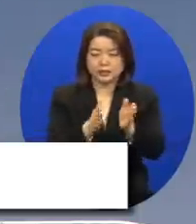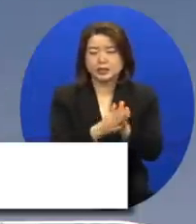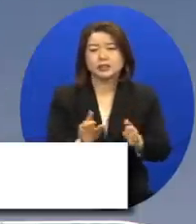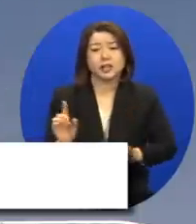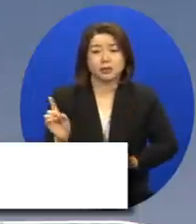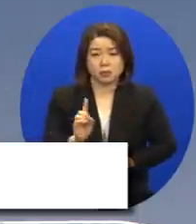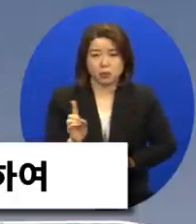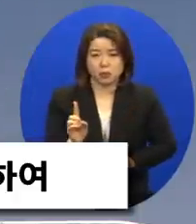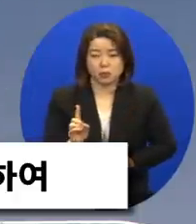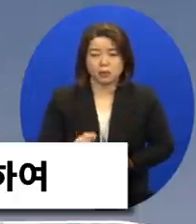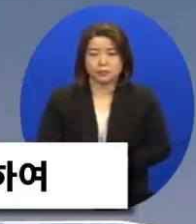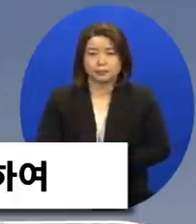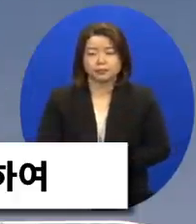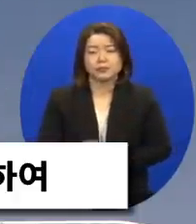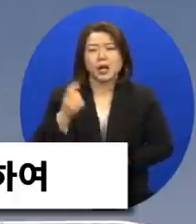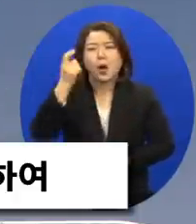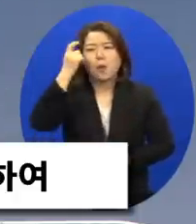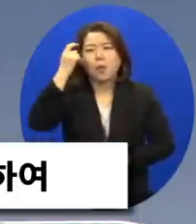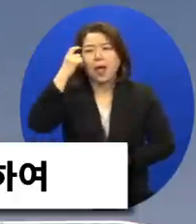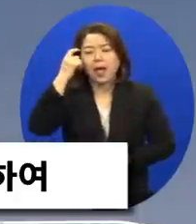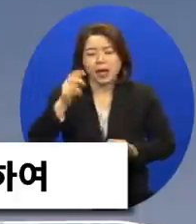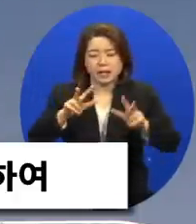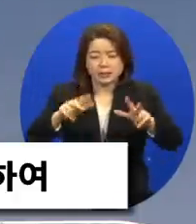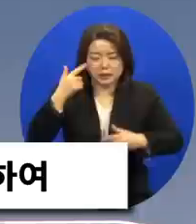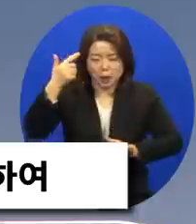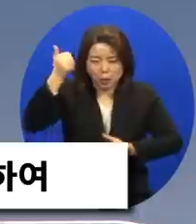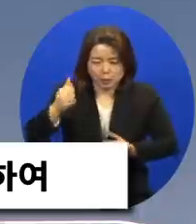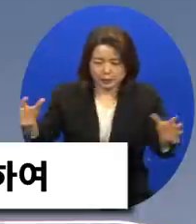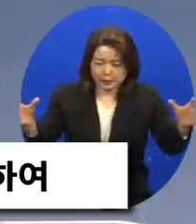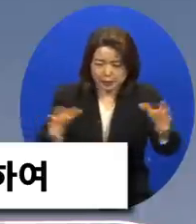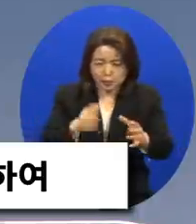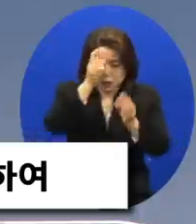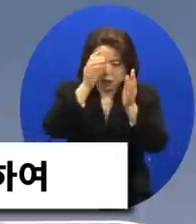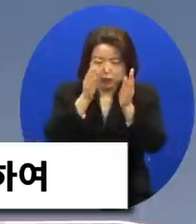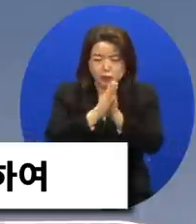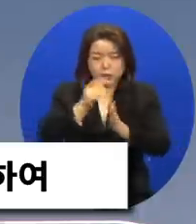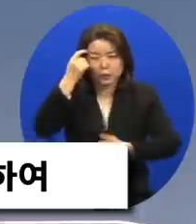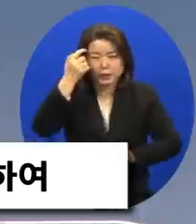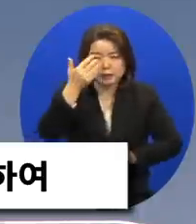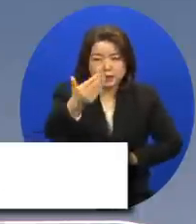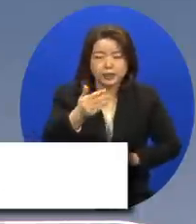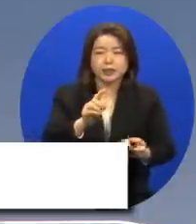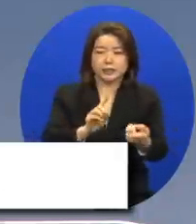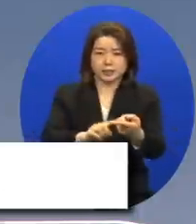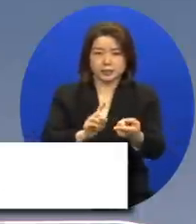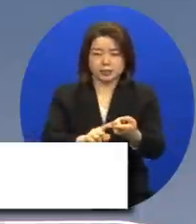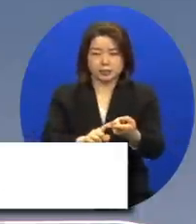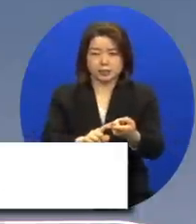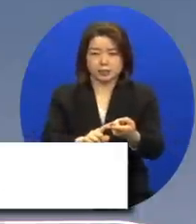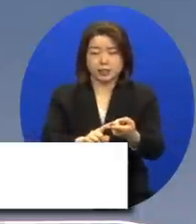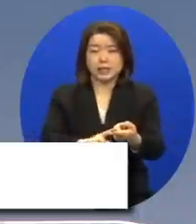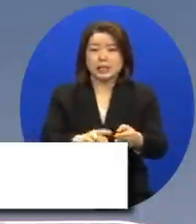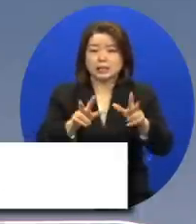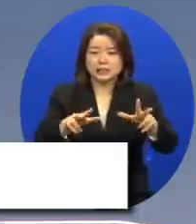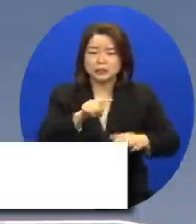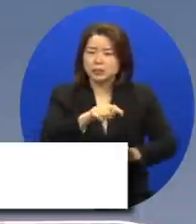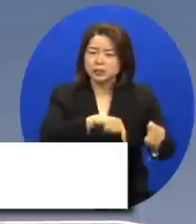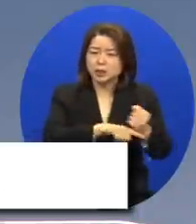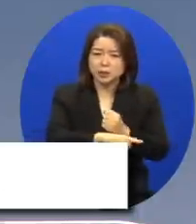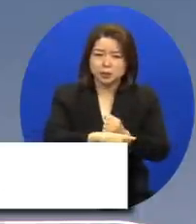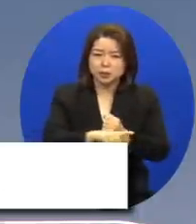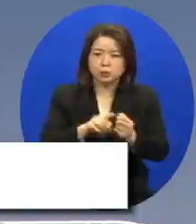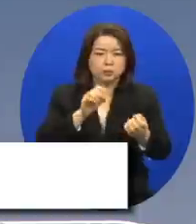했습니다 왜 지금 목회자들이 모여 기도하는 야 는 질문에 대하여 지금은 그 이유를 말할 수